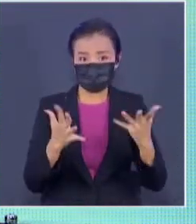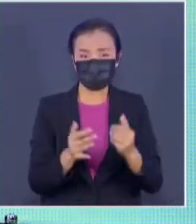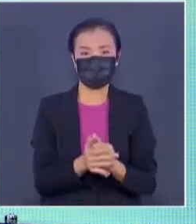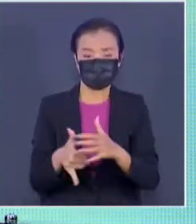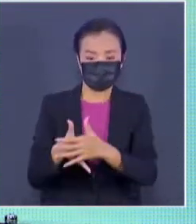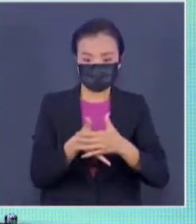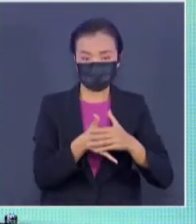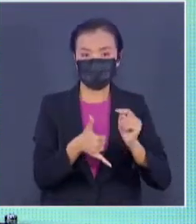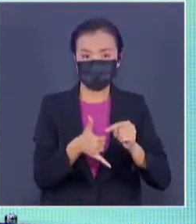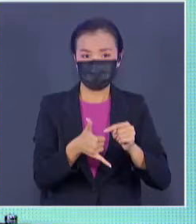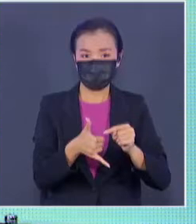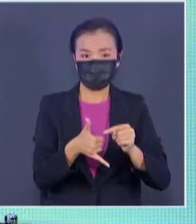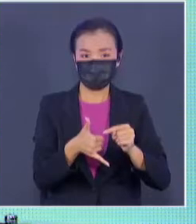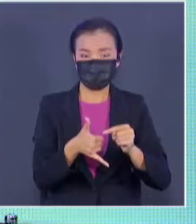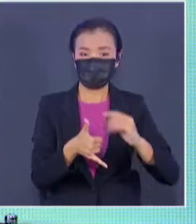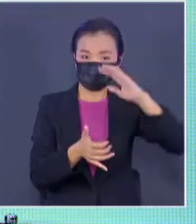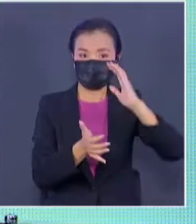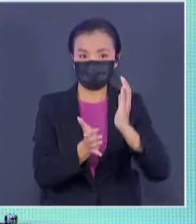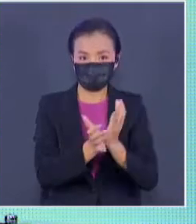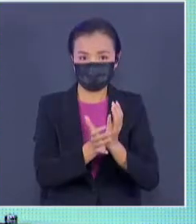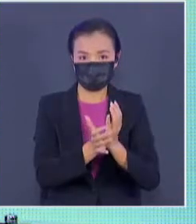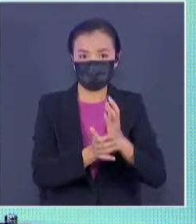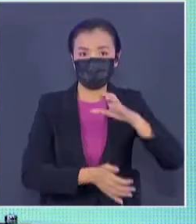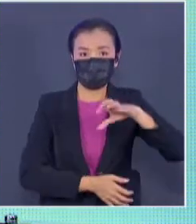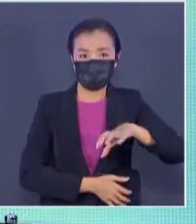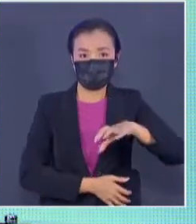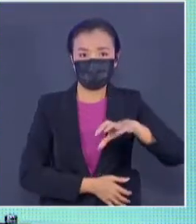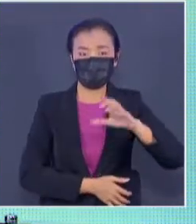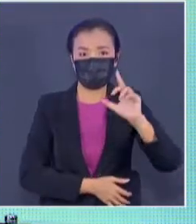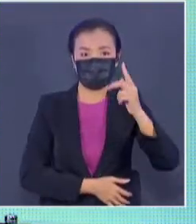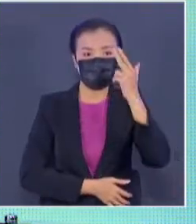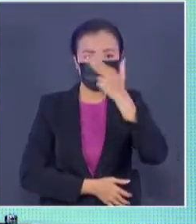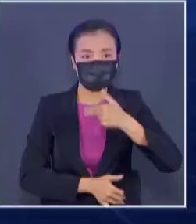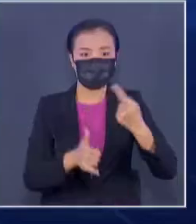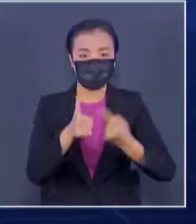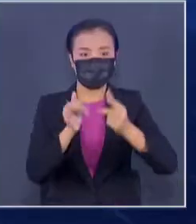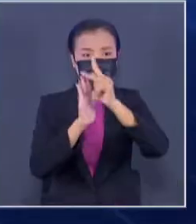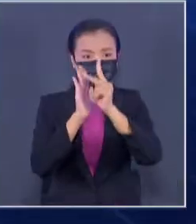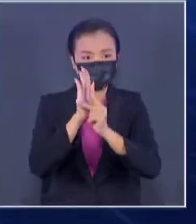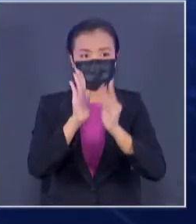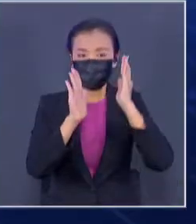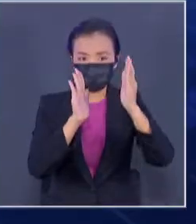บคุมตัวมาส่งตัวให้กับตำรวจสน.ทองหล่อดำเนินคดีตามกฎหมายต่อไปครับ